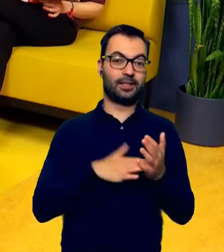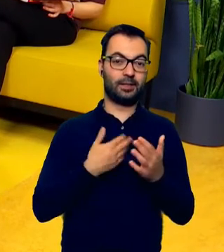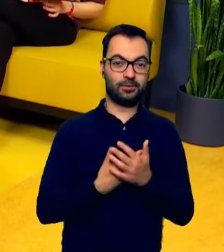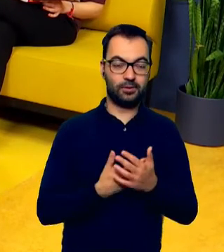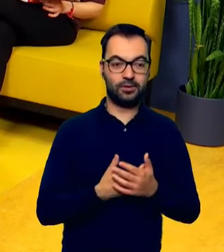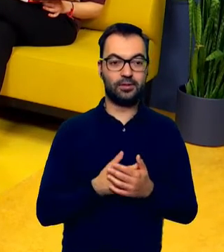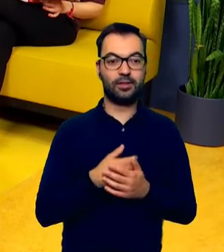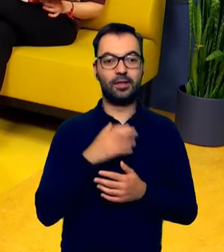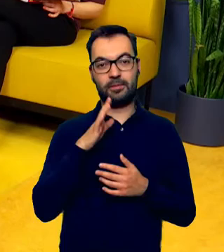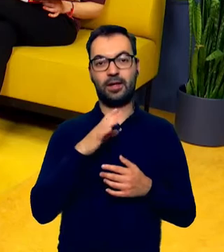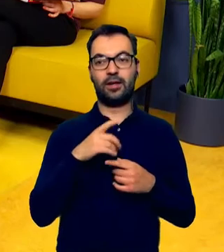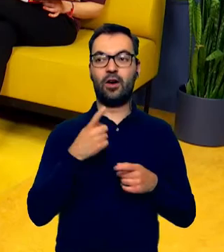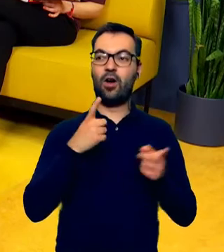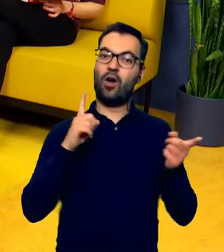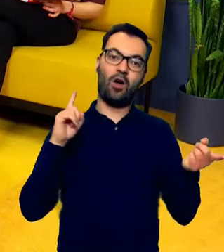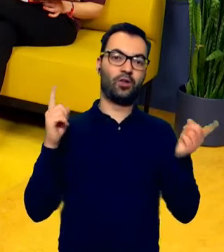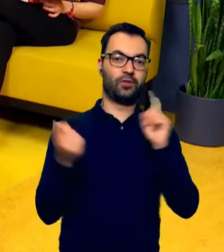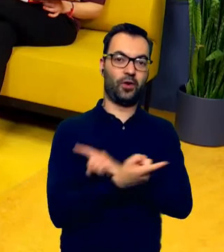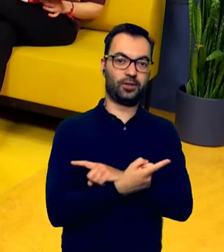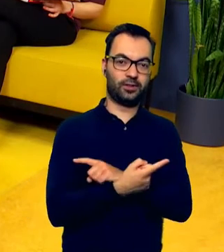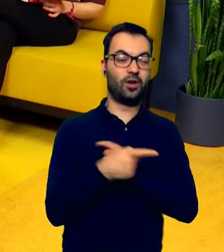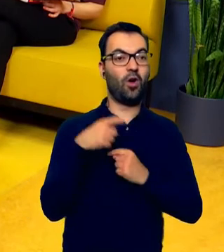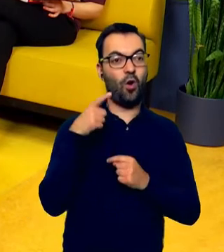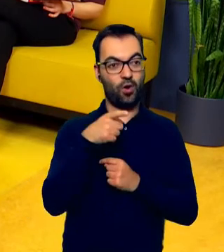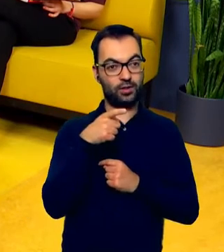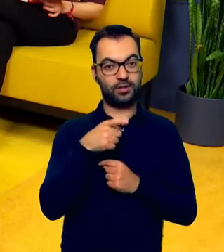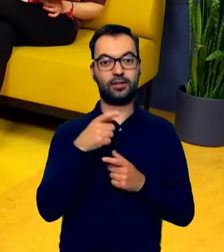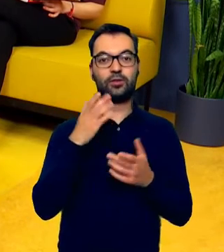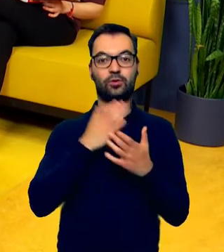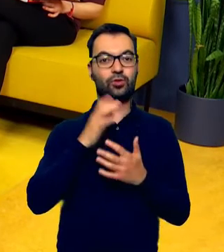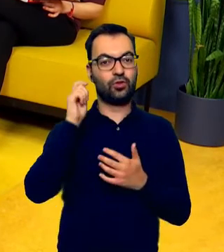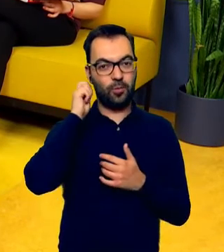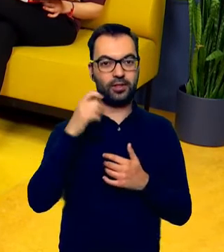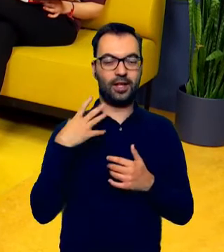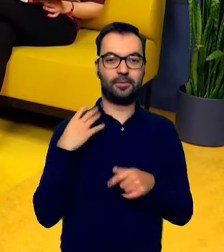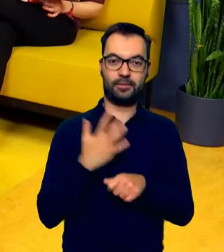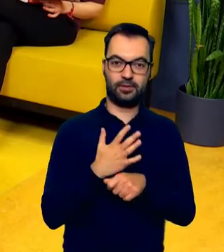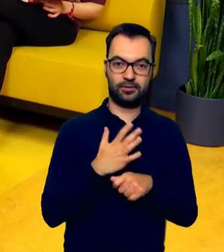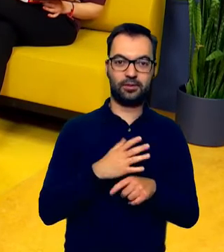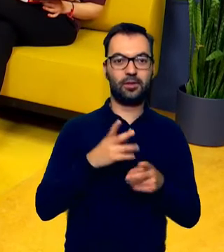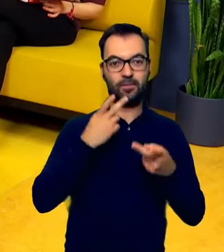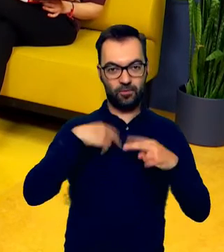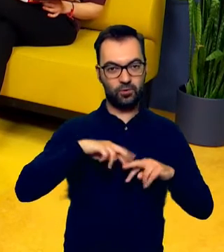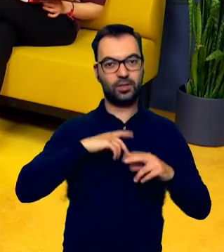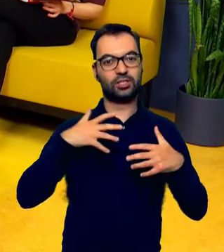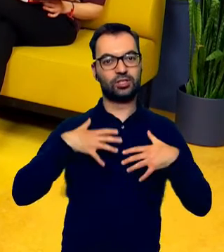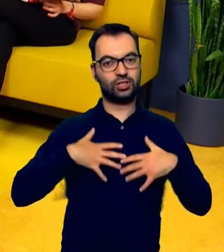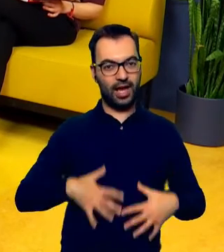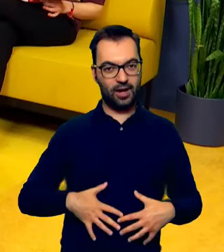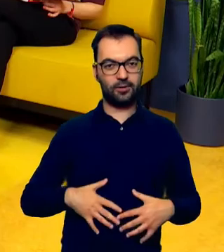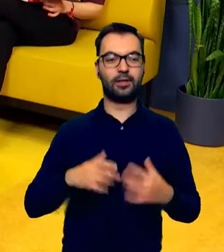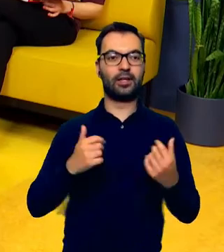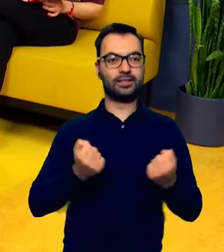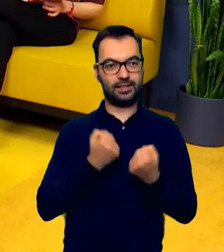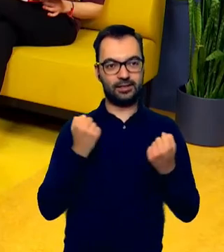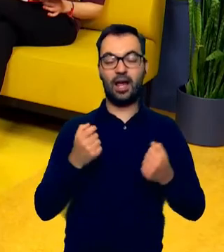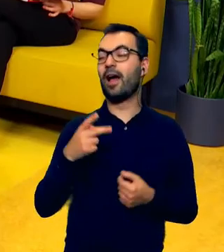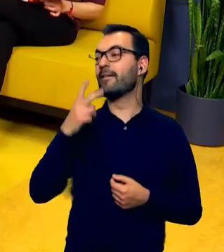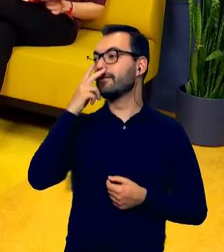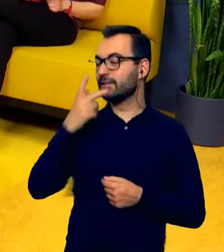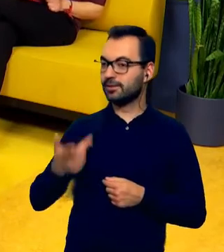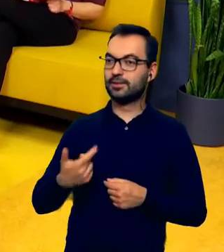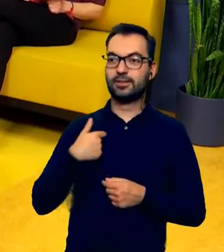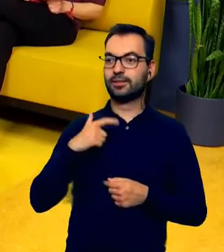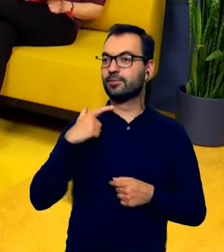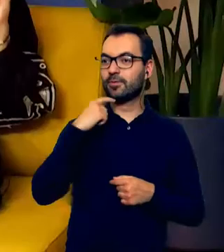właśnie ona ma proces odwrotny do przeźroczystości, czyli ona, będąc kobietą koło 50, odzyskała ciało i robi wszystko, żeby być widoczną. Nie, to ja bym